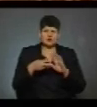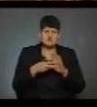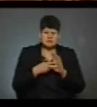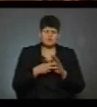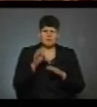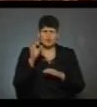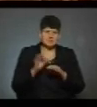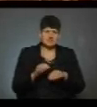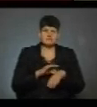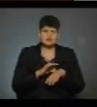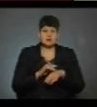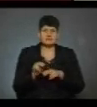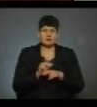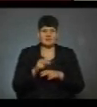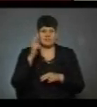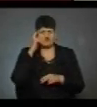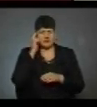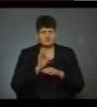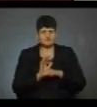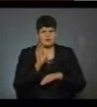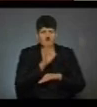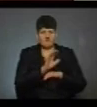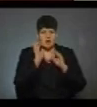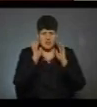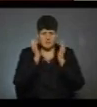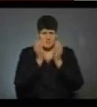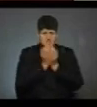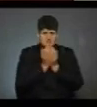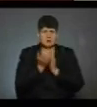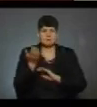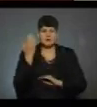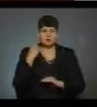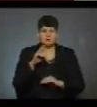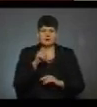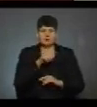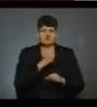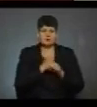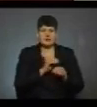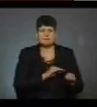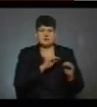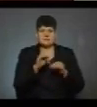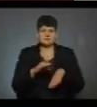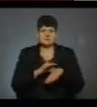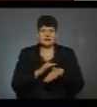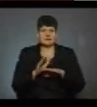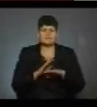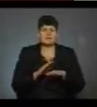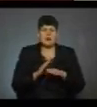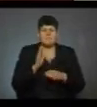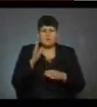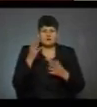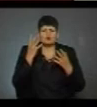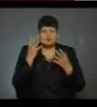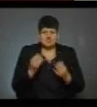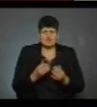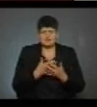шкіри, перебуває на лікуванні в Києві. Він у реанімації. Минулої п'ятниці йому зробили пересадку шкіри на лівій руці, попереду ще